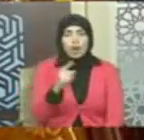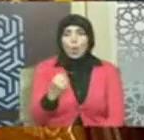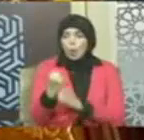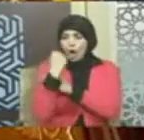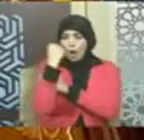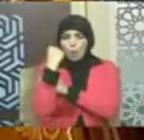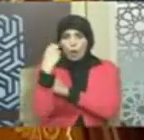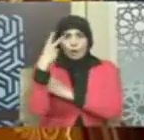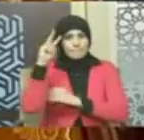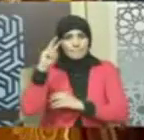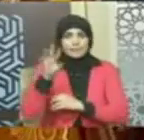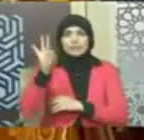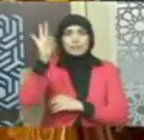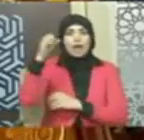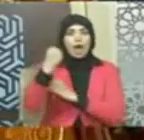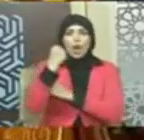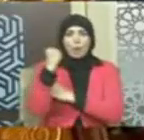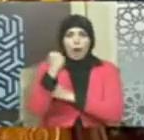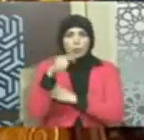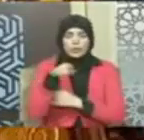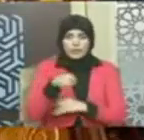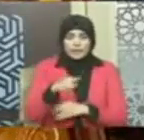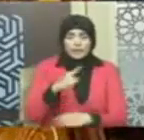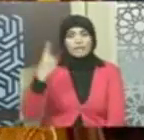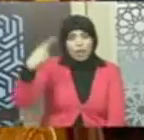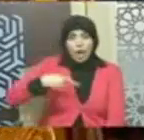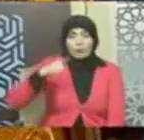وأقواهم في أمر الله عمر،